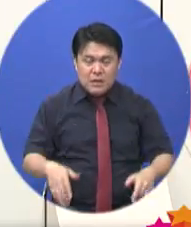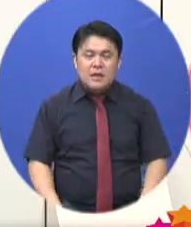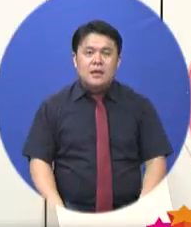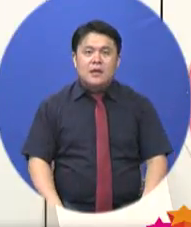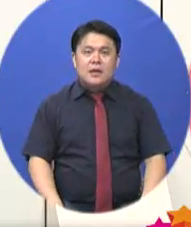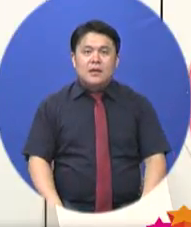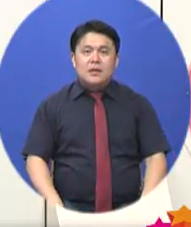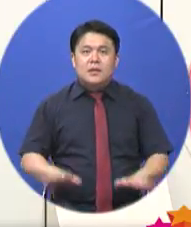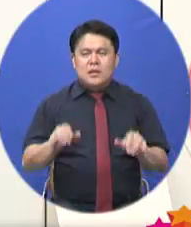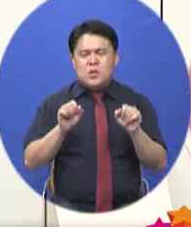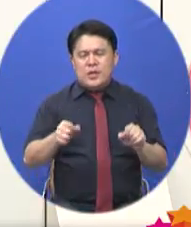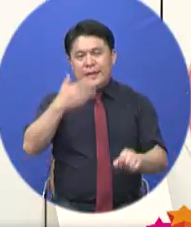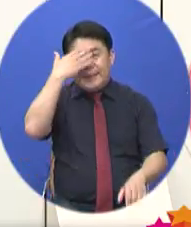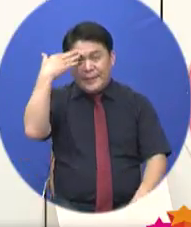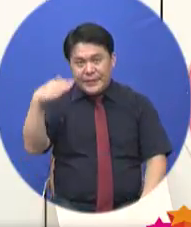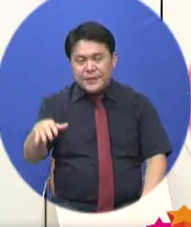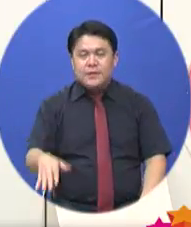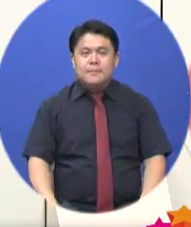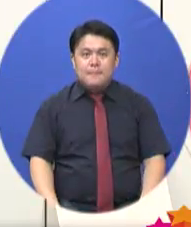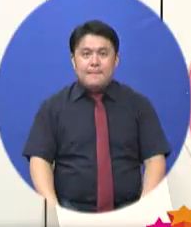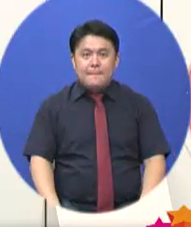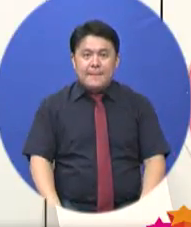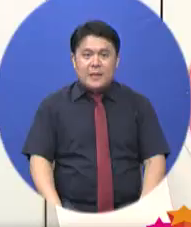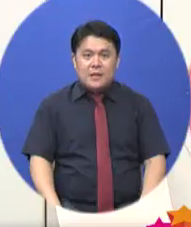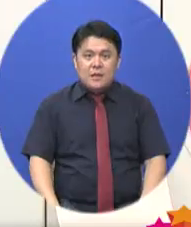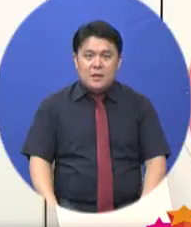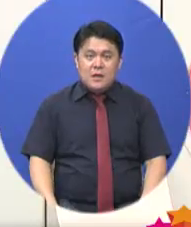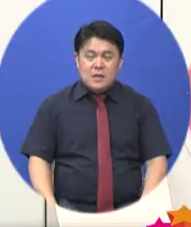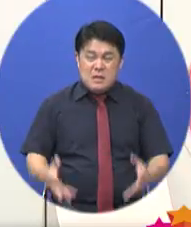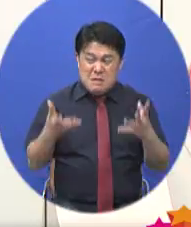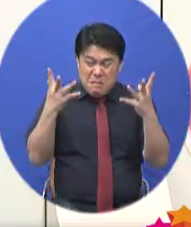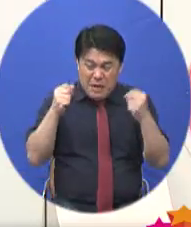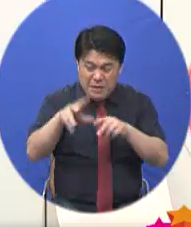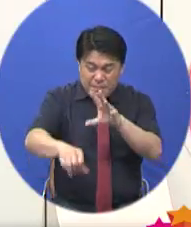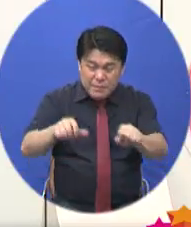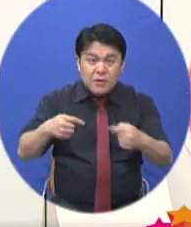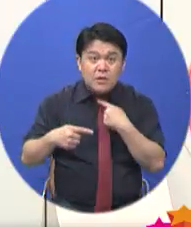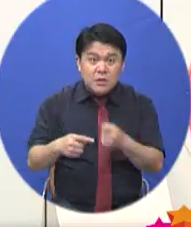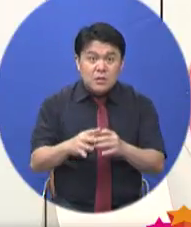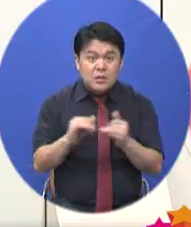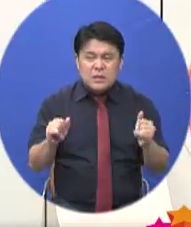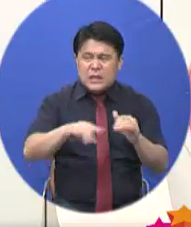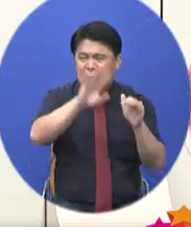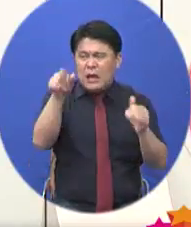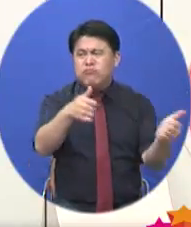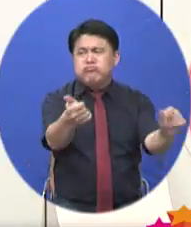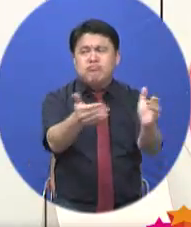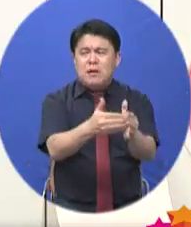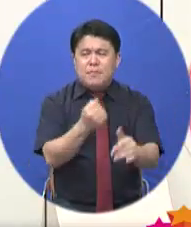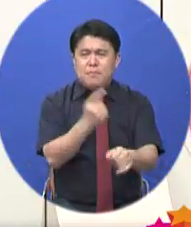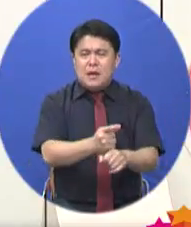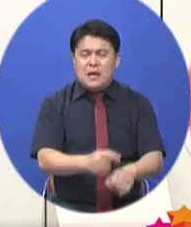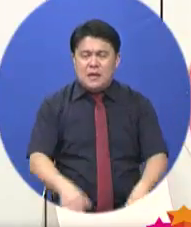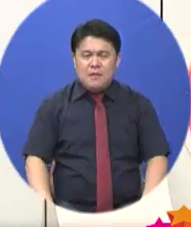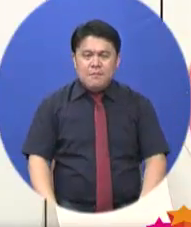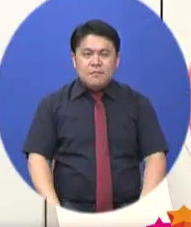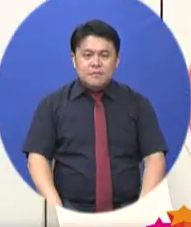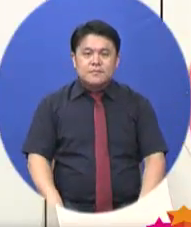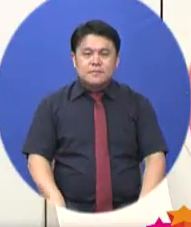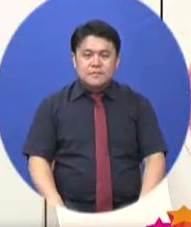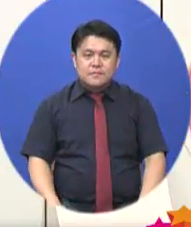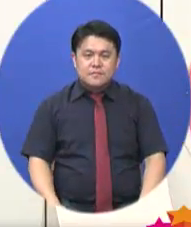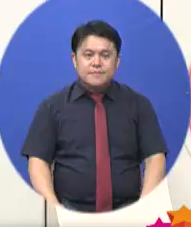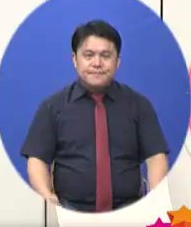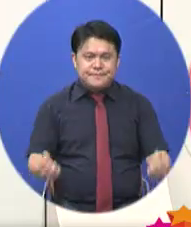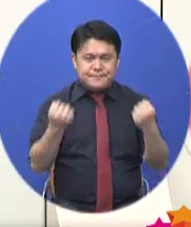다행히 지금까지 살아있는 게 다행이죠. 나같이 그렇게 고엽제 직접 접촉한 사람들은 지금 다 죽었어요. 네. 네.